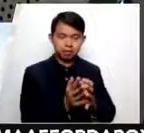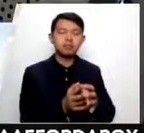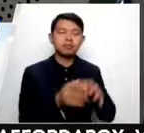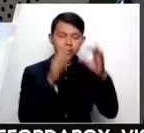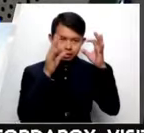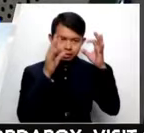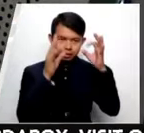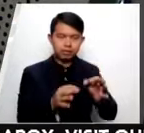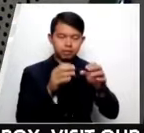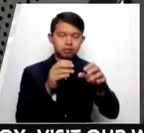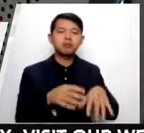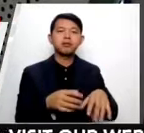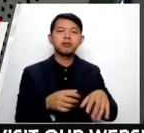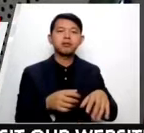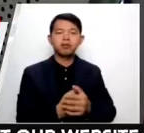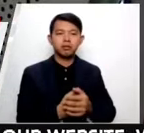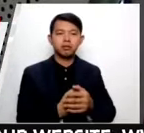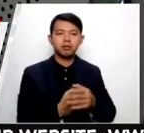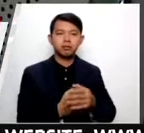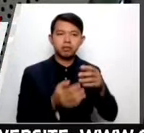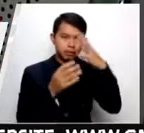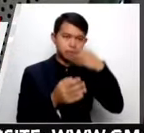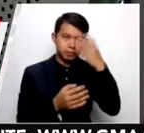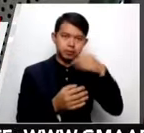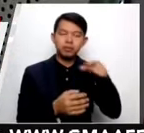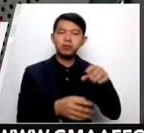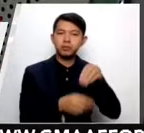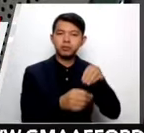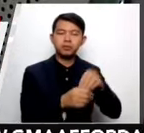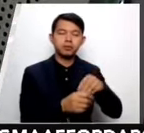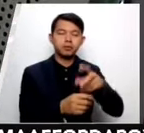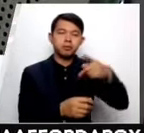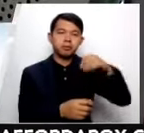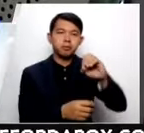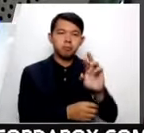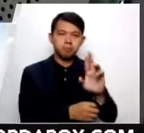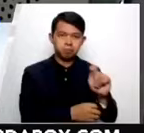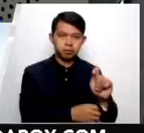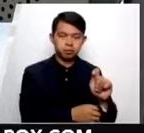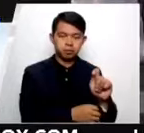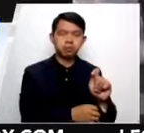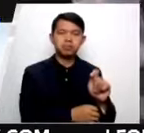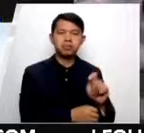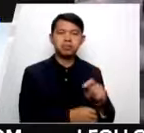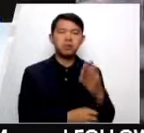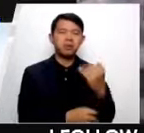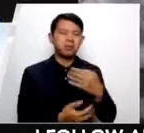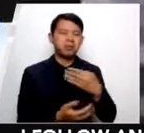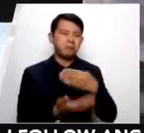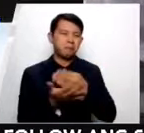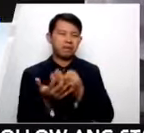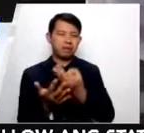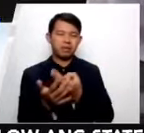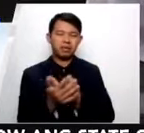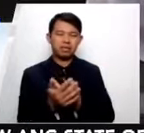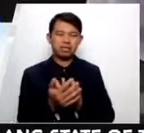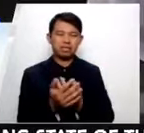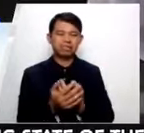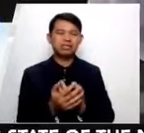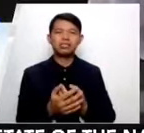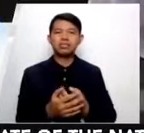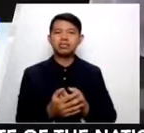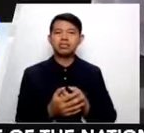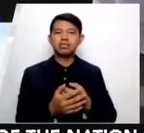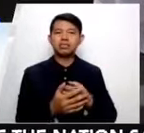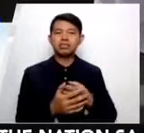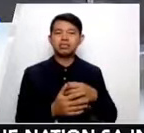ticket. Yung pera namin, sakto, pampasahe pa uwi dun sa amin. Fully booked na ang biyahe papuntang